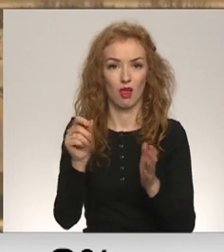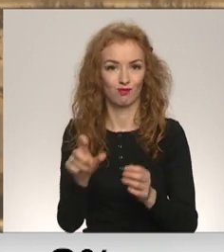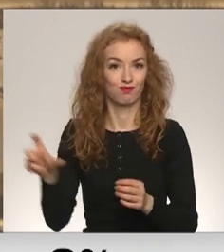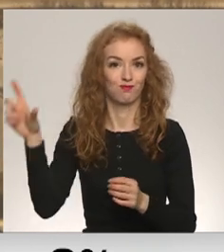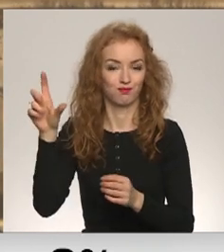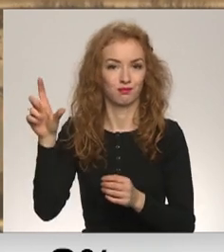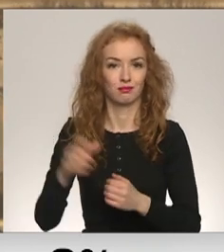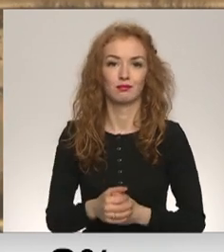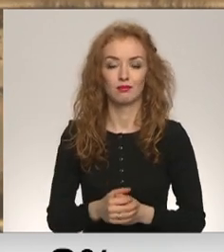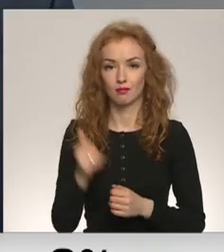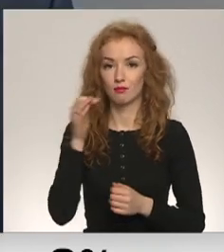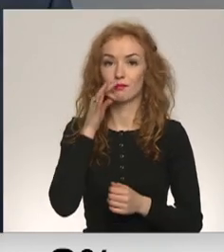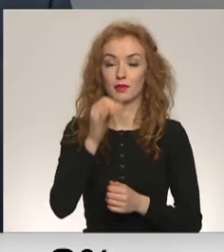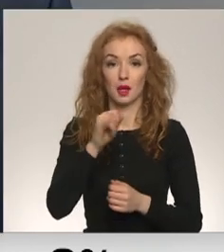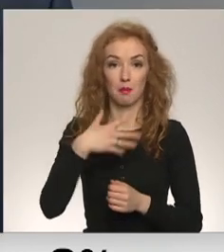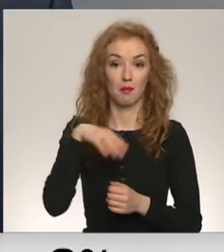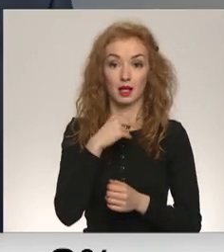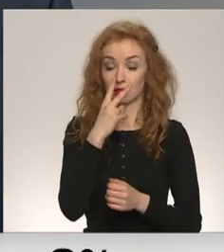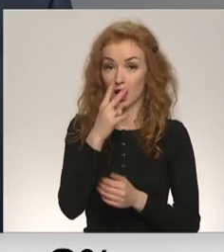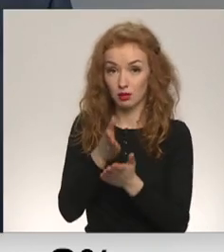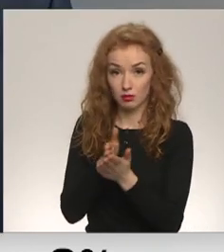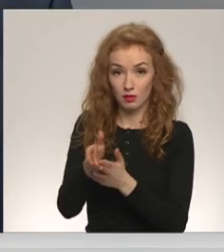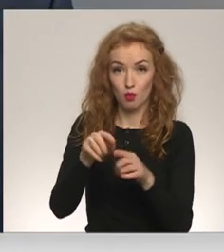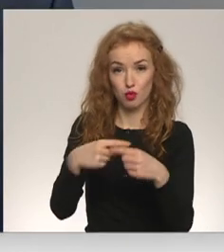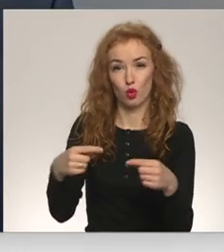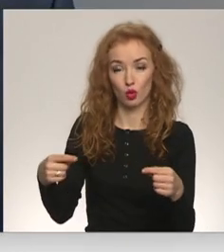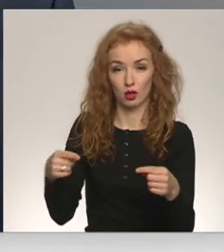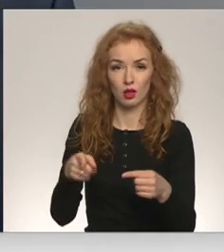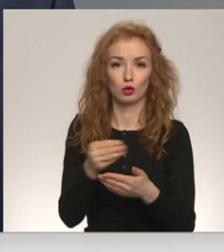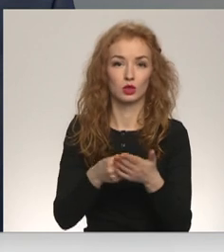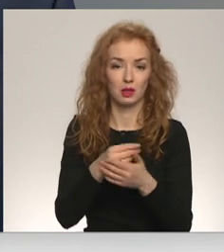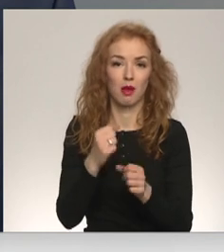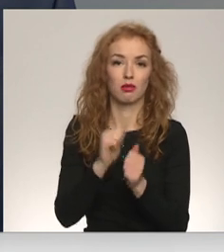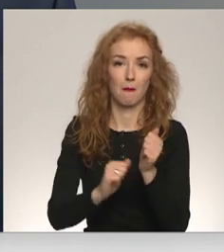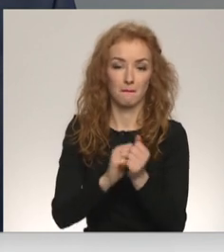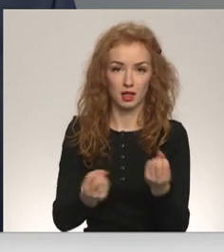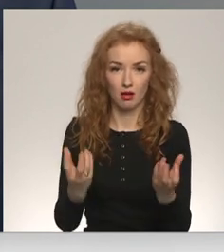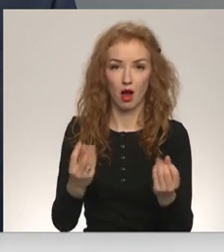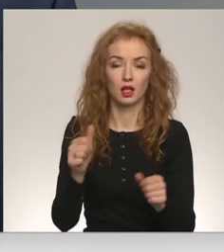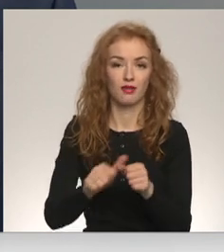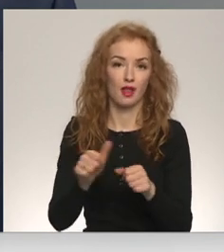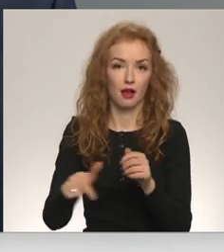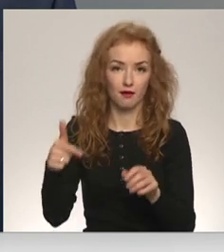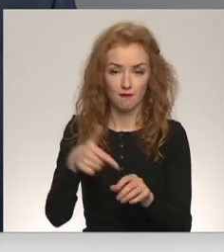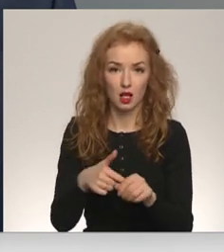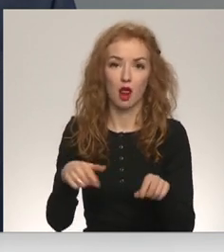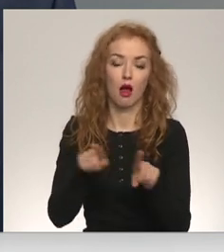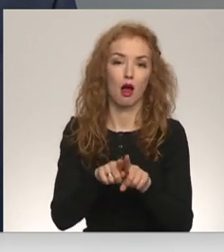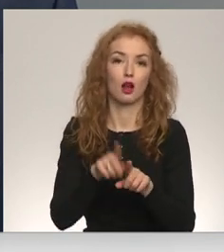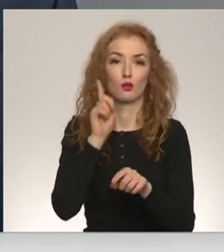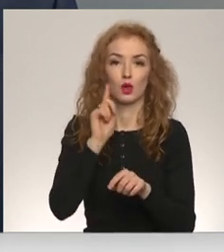Ja mēs skatītos atsevišķu produktu līmenī, mēs tieši tā arī redzam, ka tā ir dabasgāze, degviela, tālāk, protams,